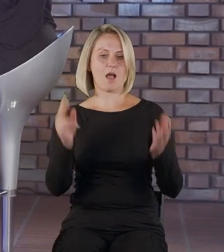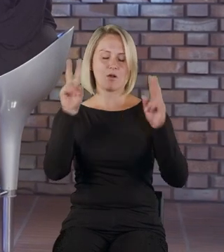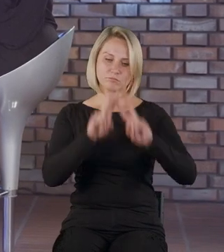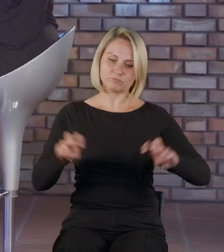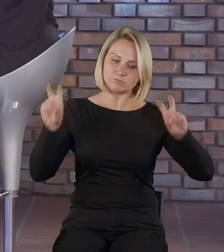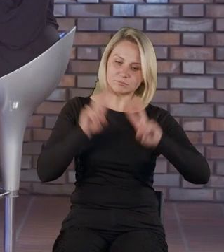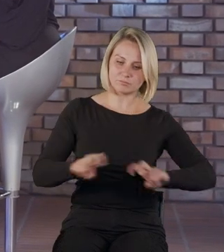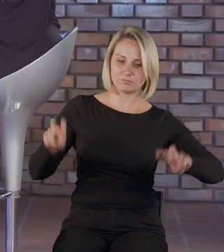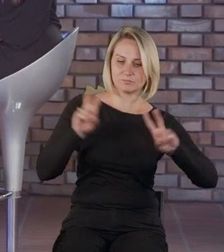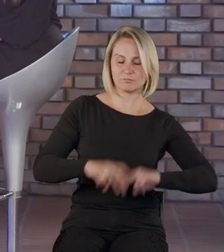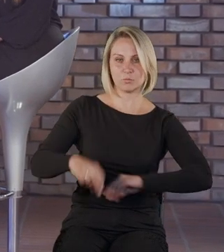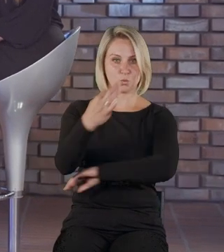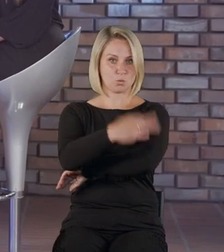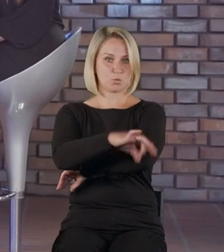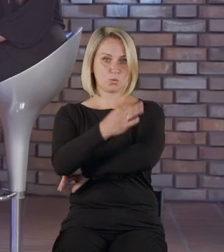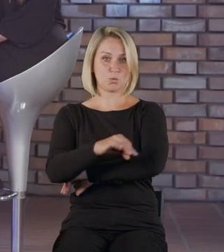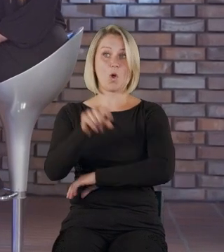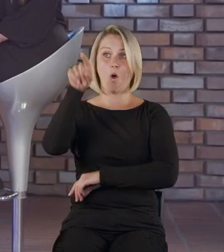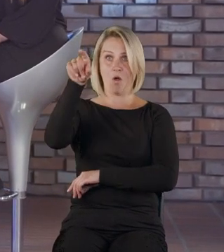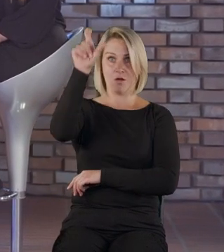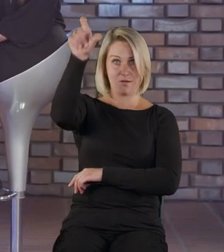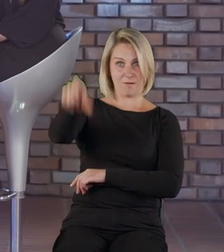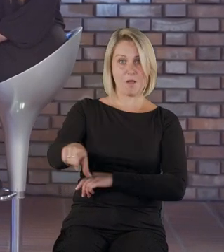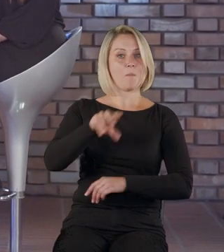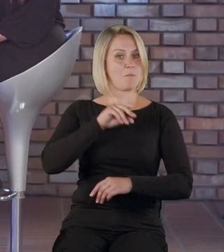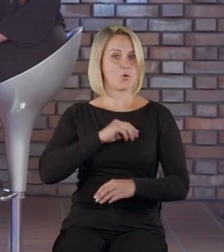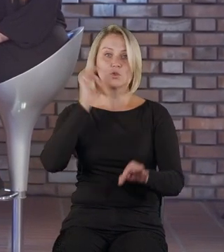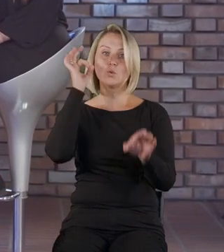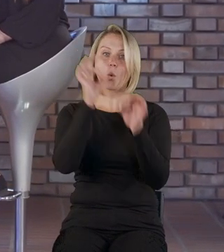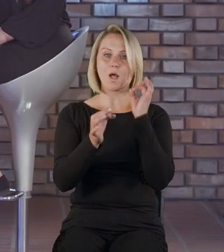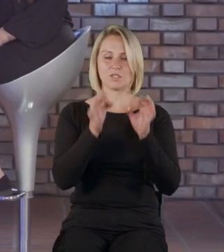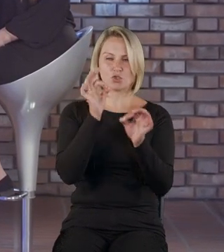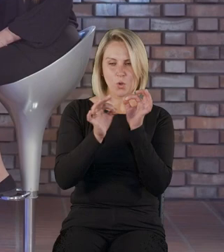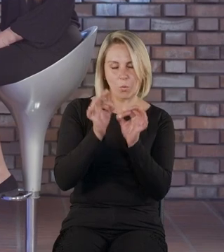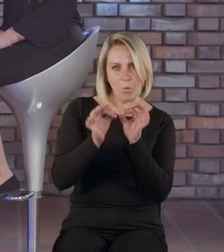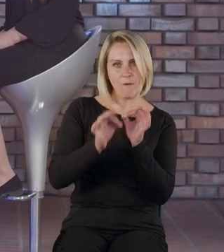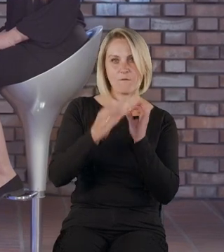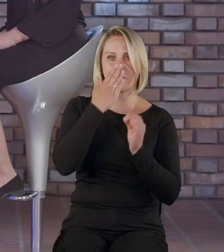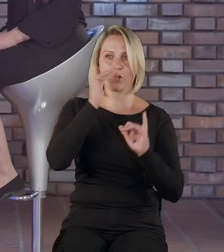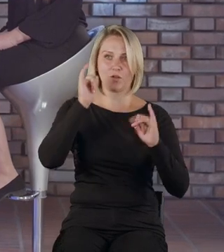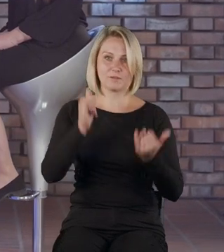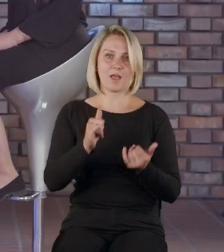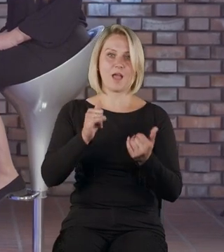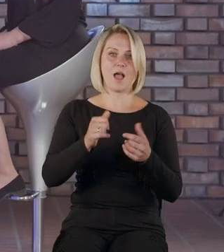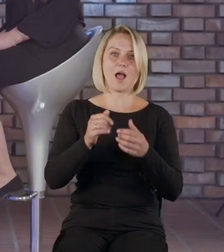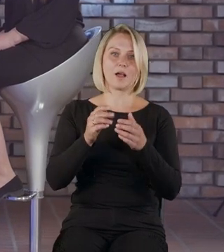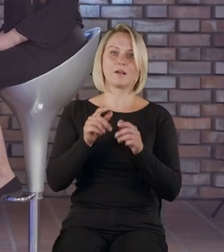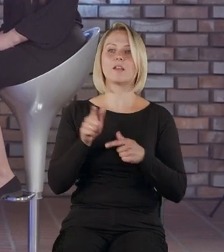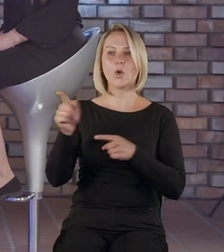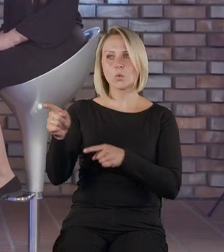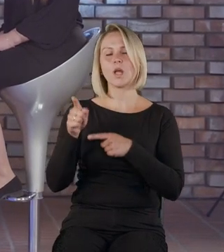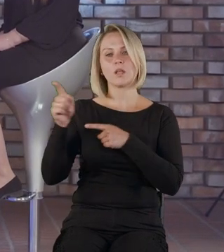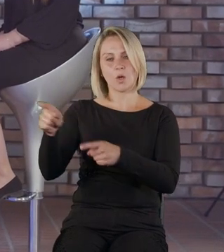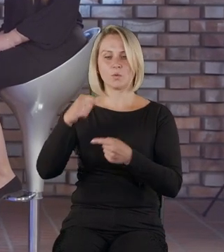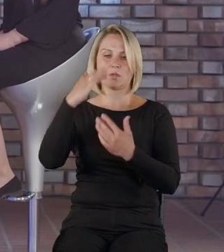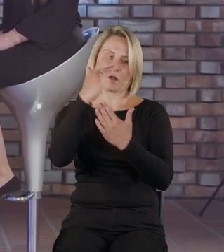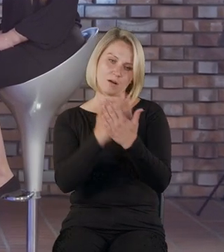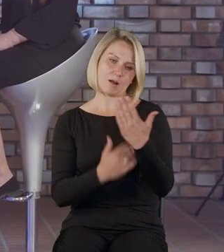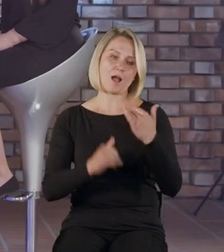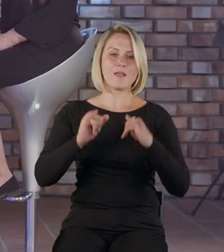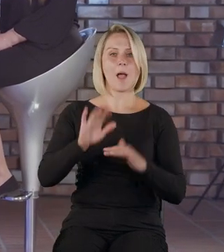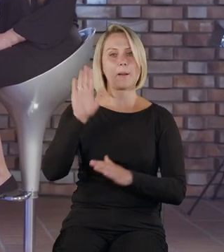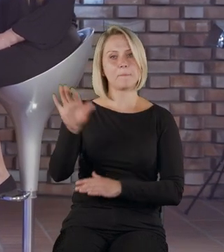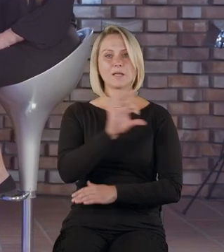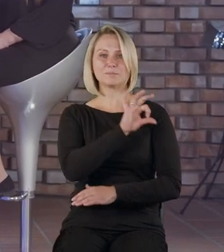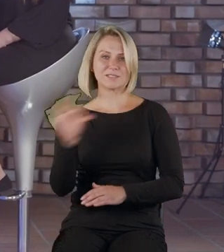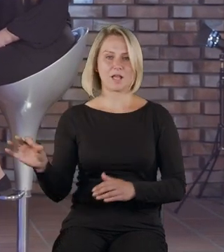katalog studiów, gdzie kandydat może zapoznać się z szczegółową charakterystyką poszczególnych kierunków, ze specjalnościami, jakie